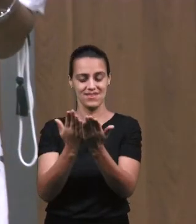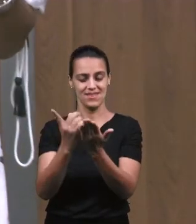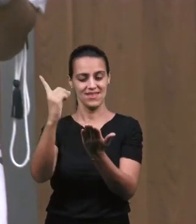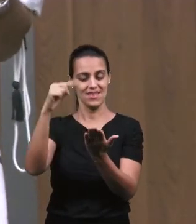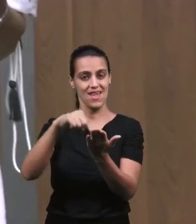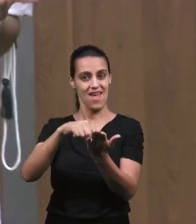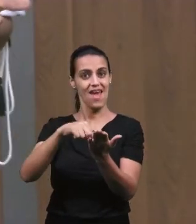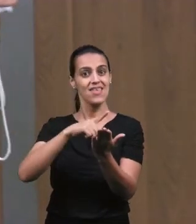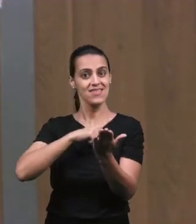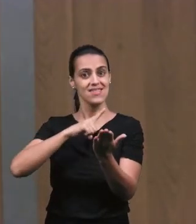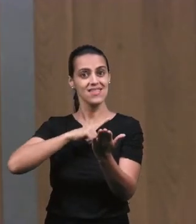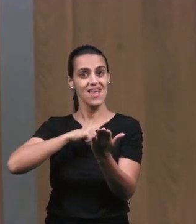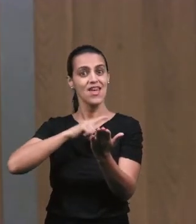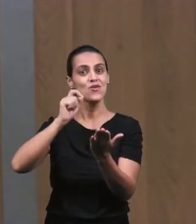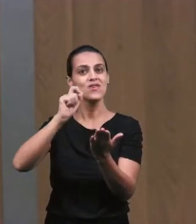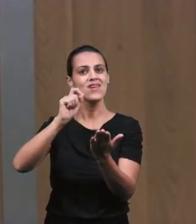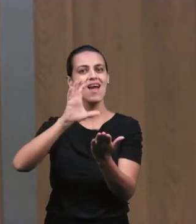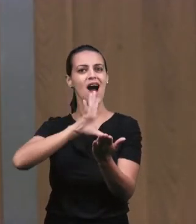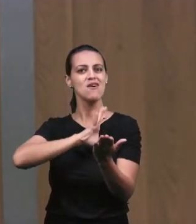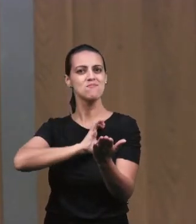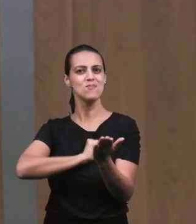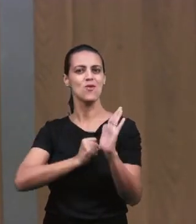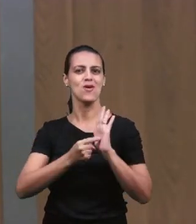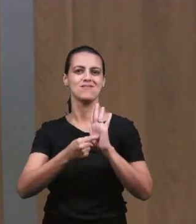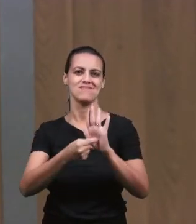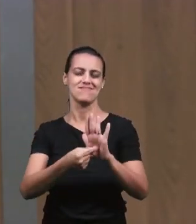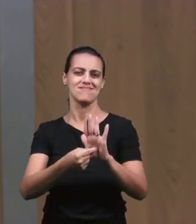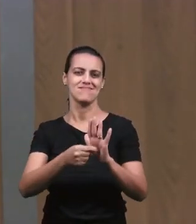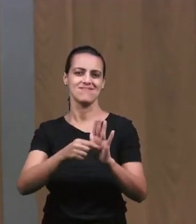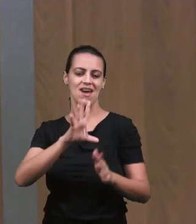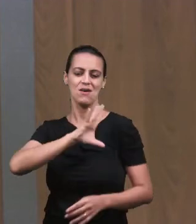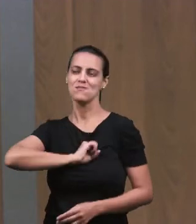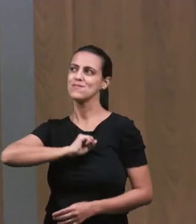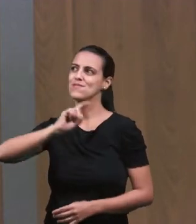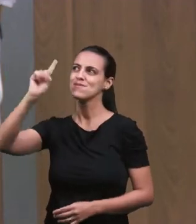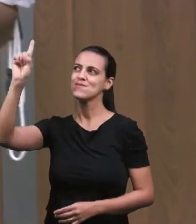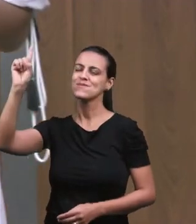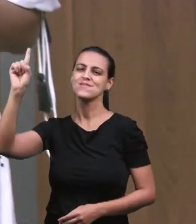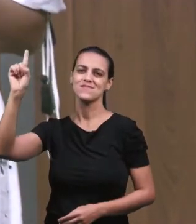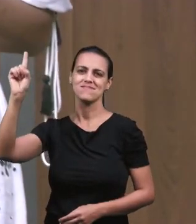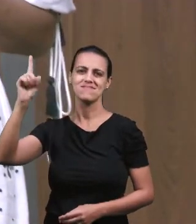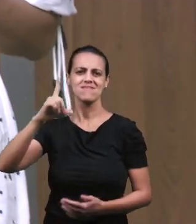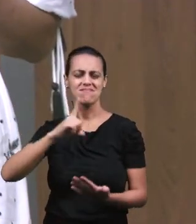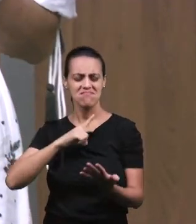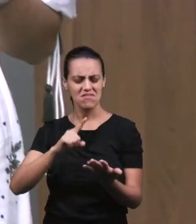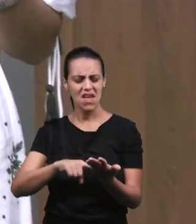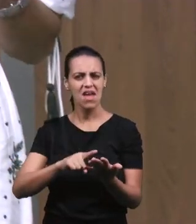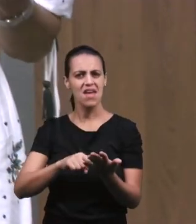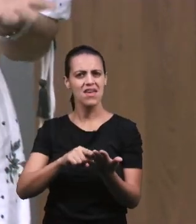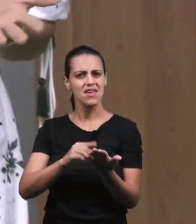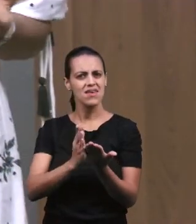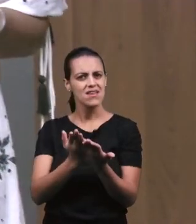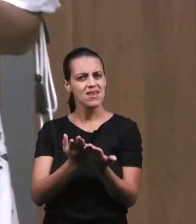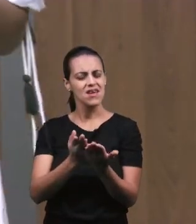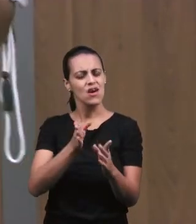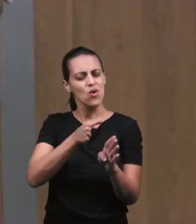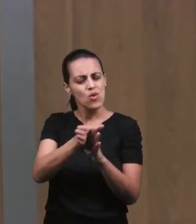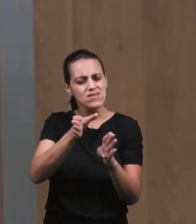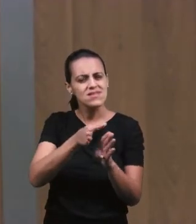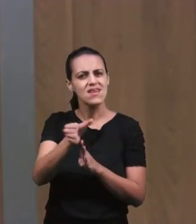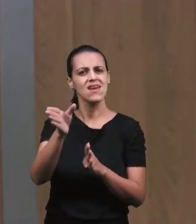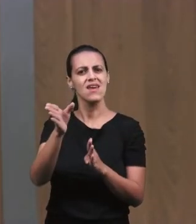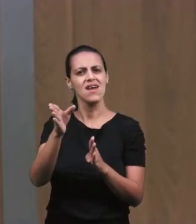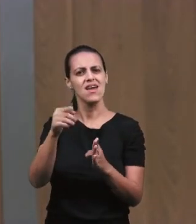la révélation et l'amour de Dieu. La Bible parle des conseils, la parole porte